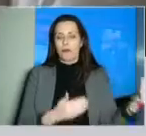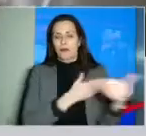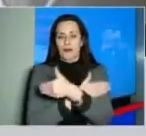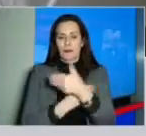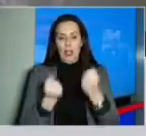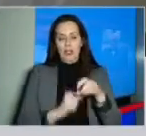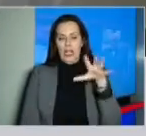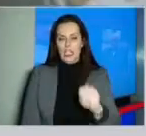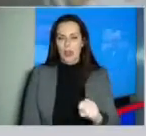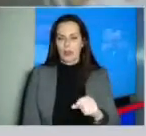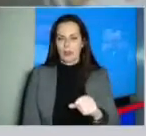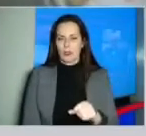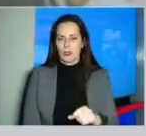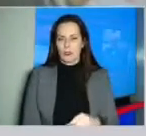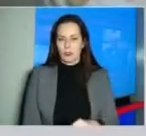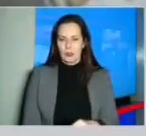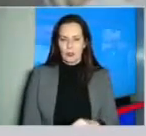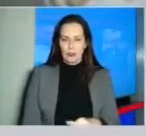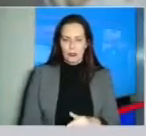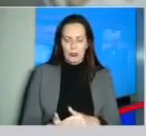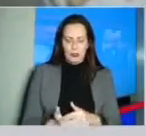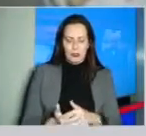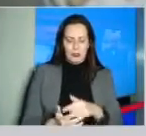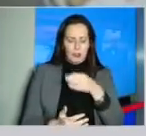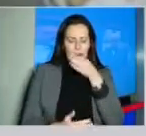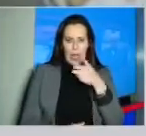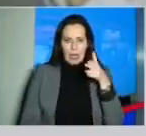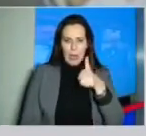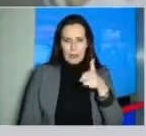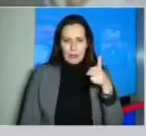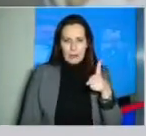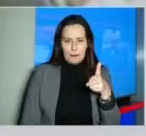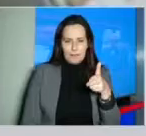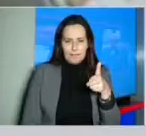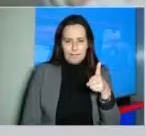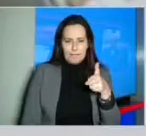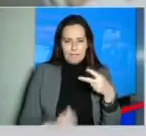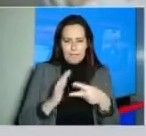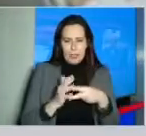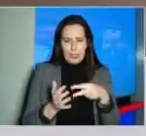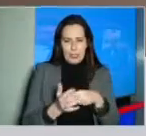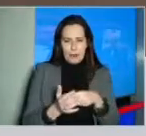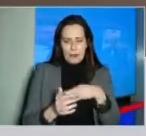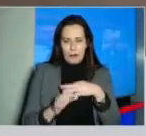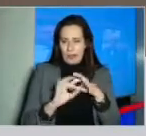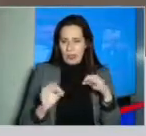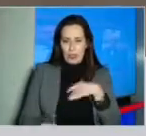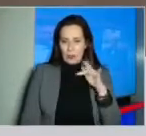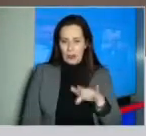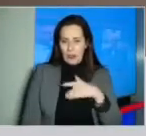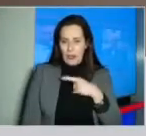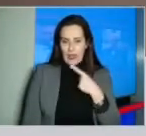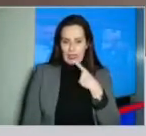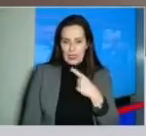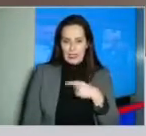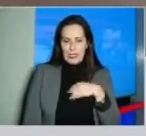לזהות אותם. אז עמדה לה פרק שאלת המצלמות בחדרים. אני מלכתחיל הייתי נגד זה, אני מוכרח לומר לך,